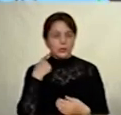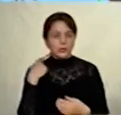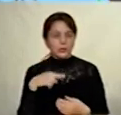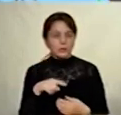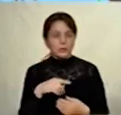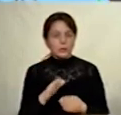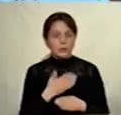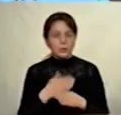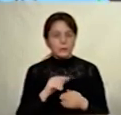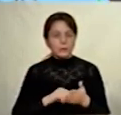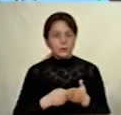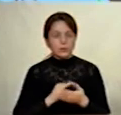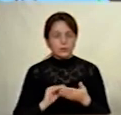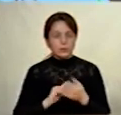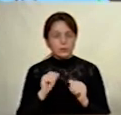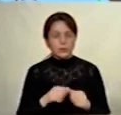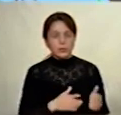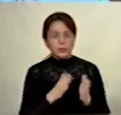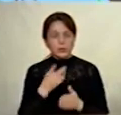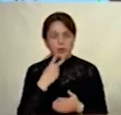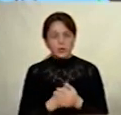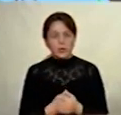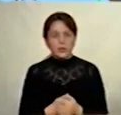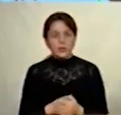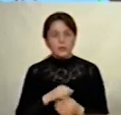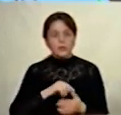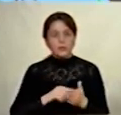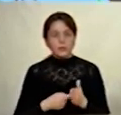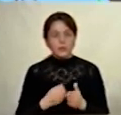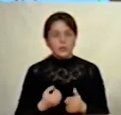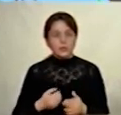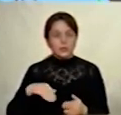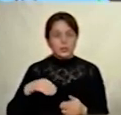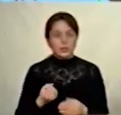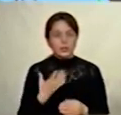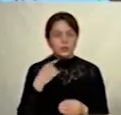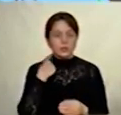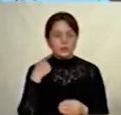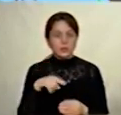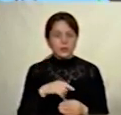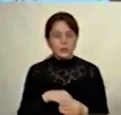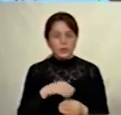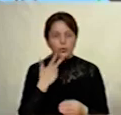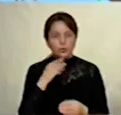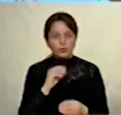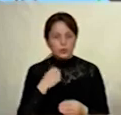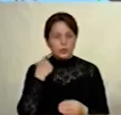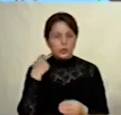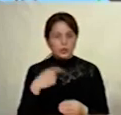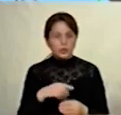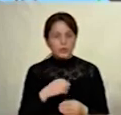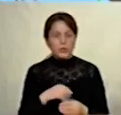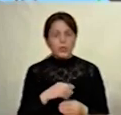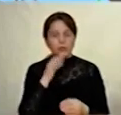kerak. Keyingisidachi, nechta raqam turibdi? Virguldan keyin 3 ta raqam, ko'paytmadan orqa tomondan 3 ta